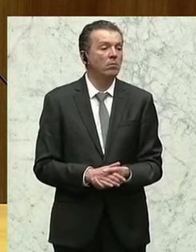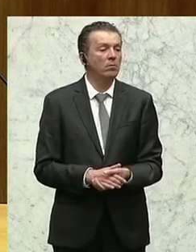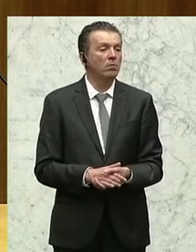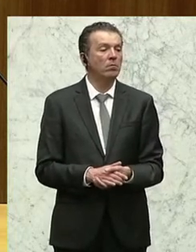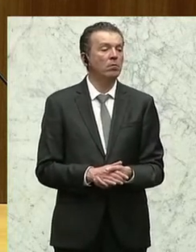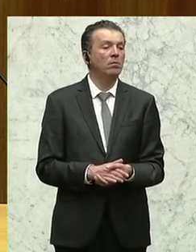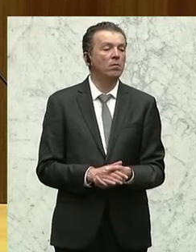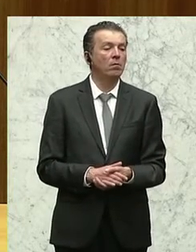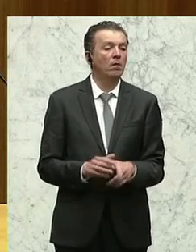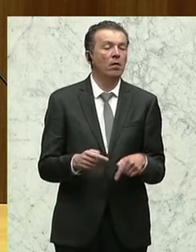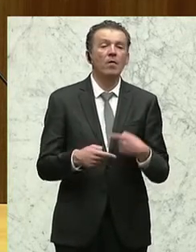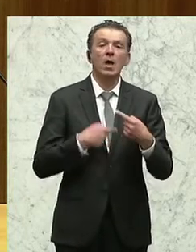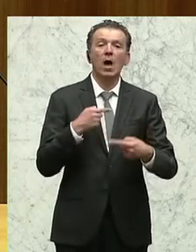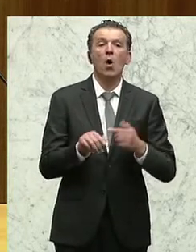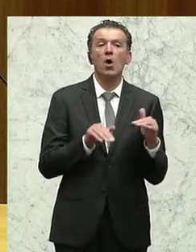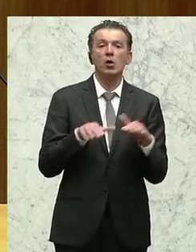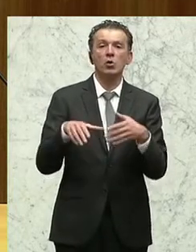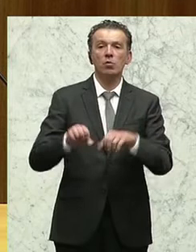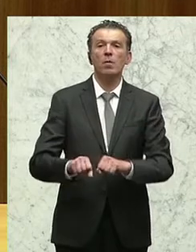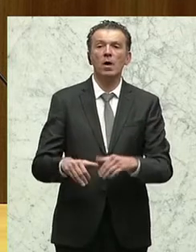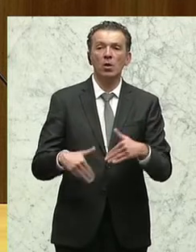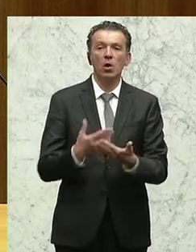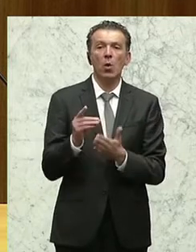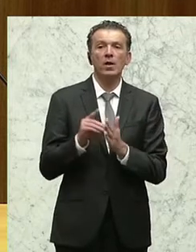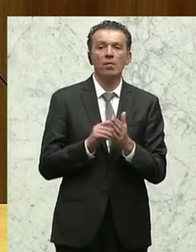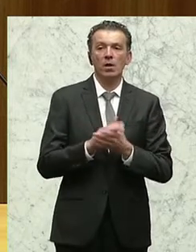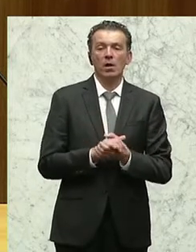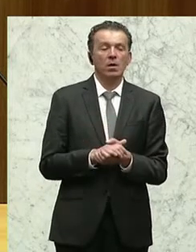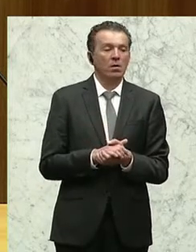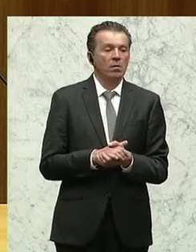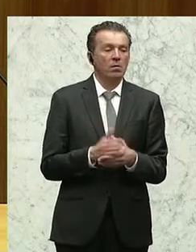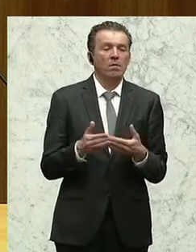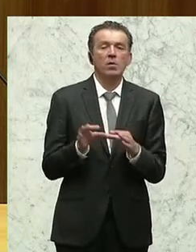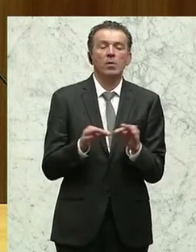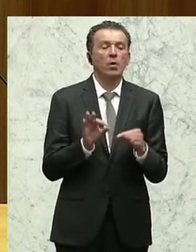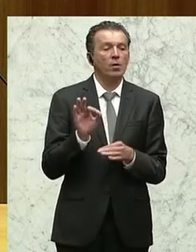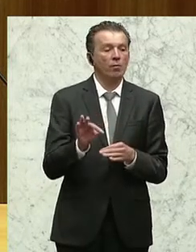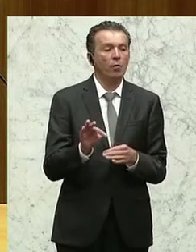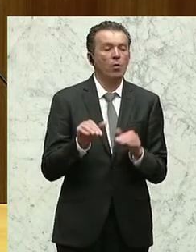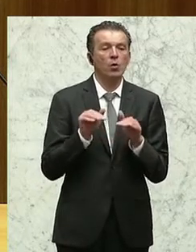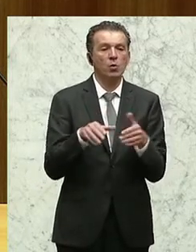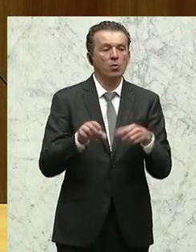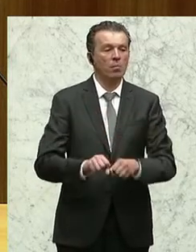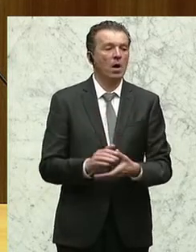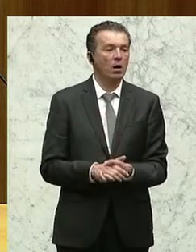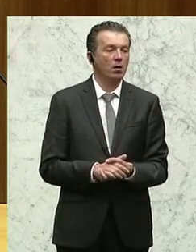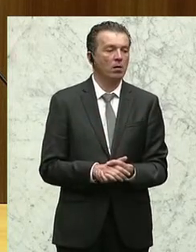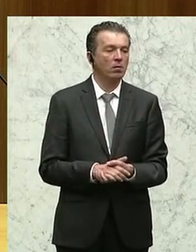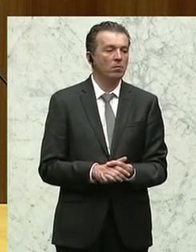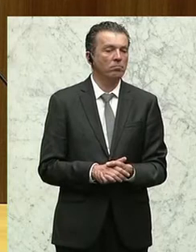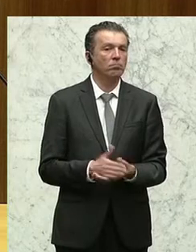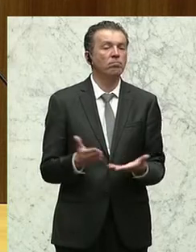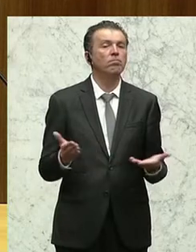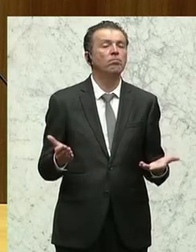wir die Rolle als Schutzmacht neu definieren, was heißt das für diese Schutzmacht, die uns